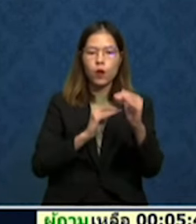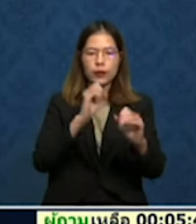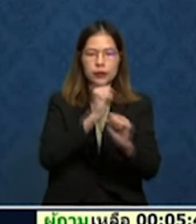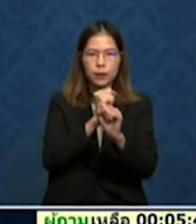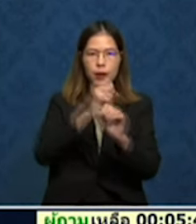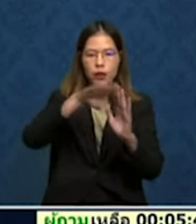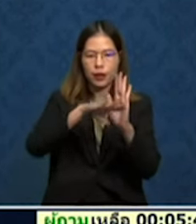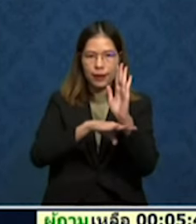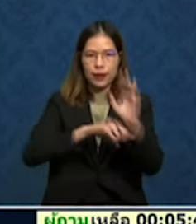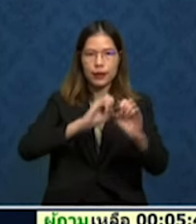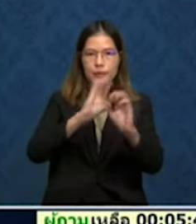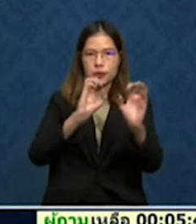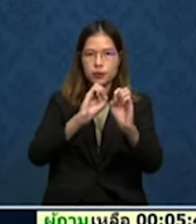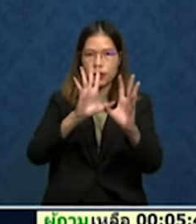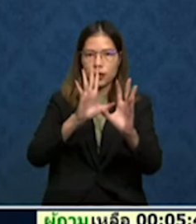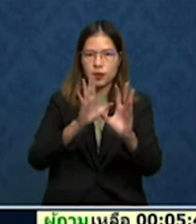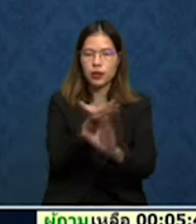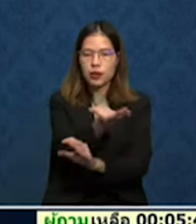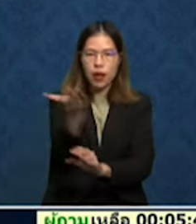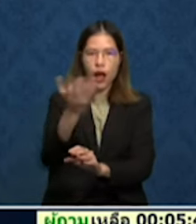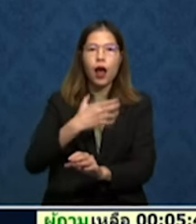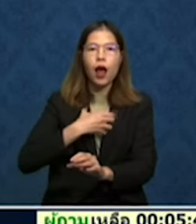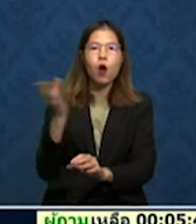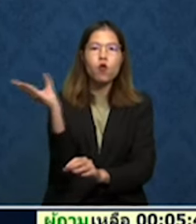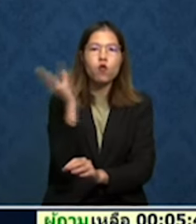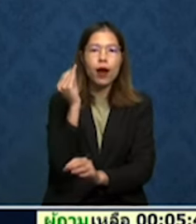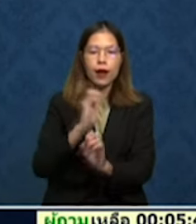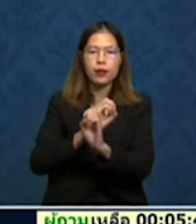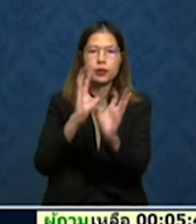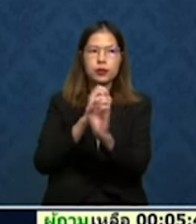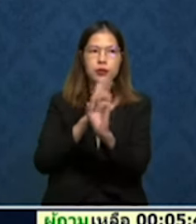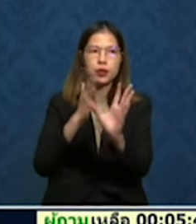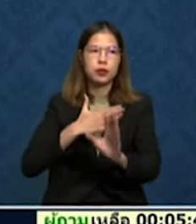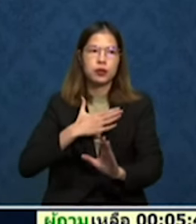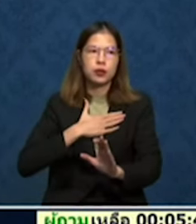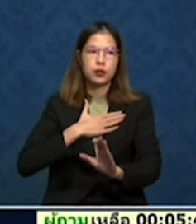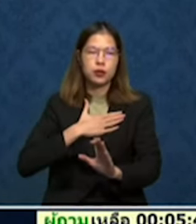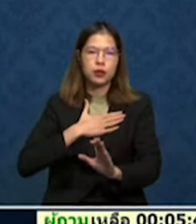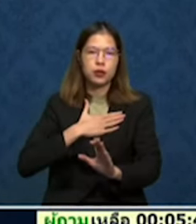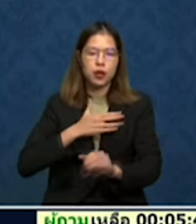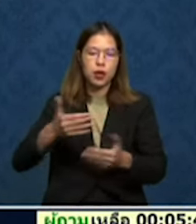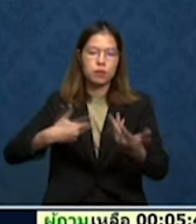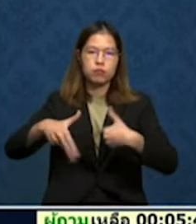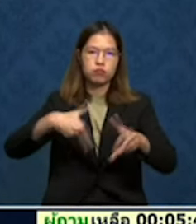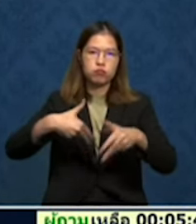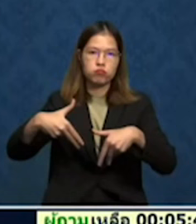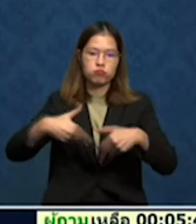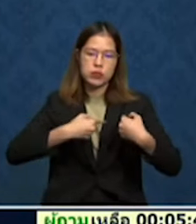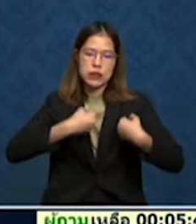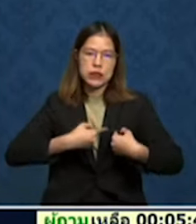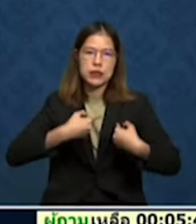างชัดเจนแล้วด้วยค่ะอยากให้ท่านฟังให้ชัดเจนนะคะดิฉันเองอยากที่จะเห็นพี่น้องประชาชนมีกำลังใ